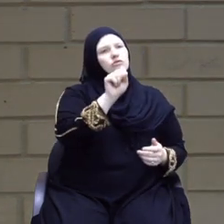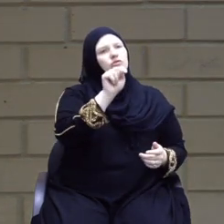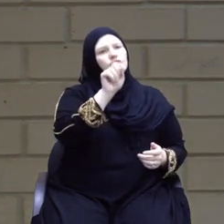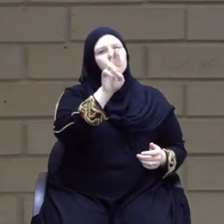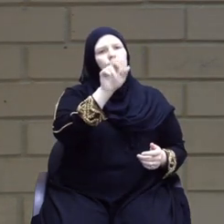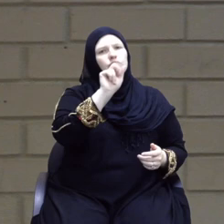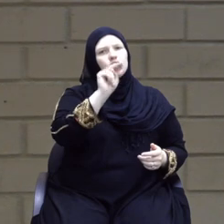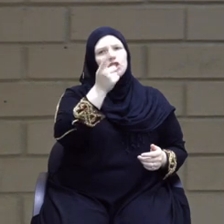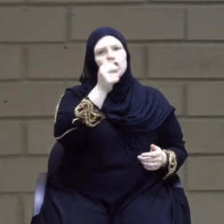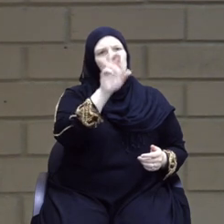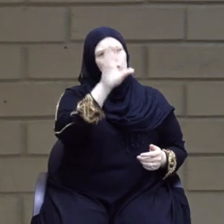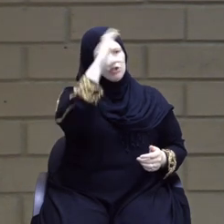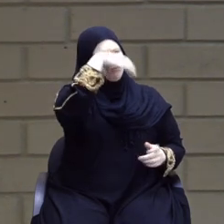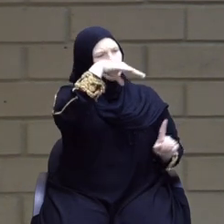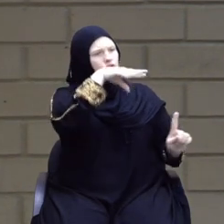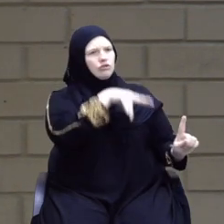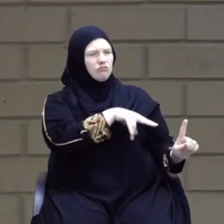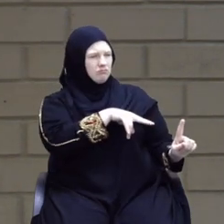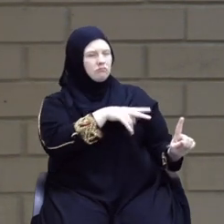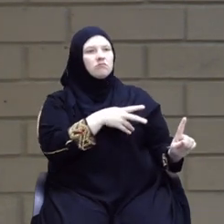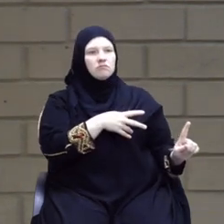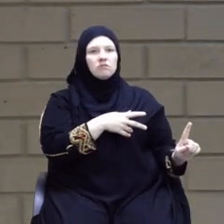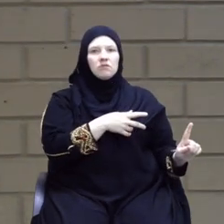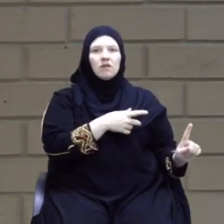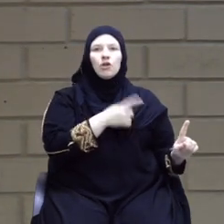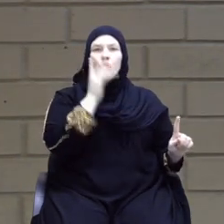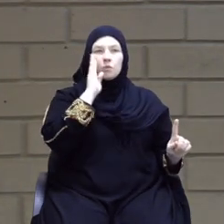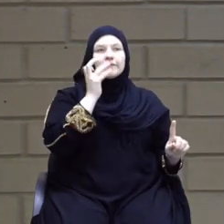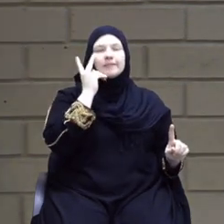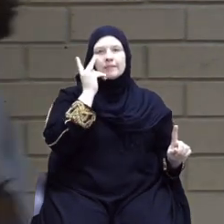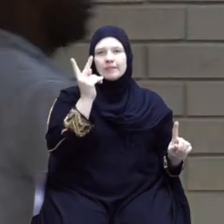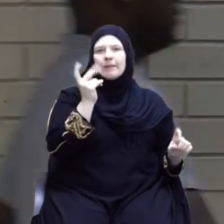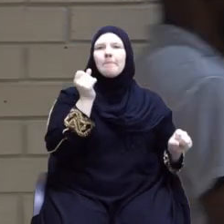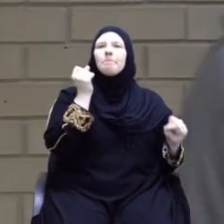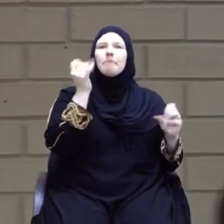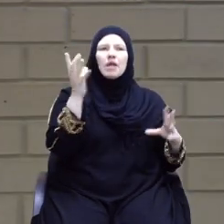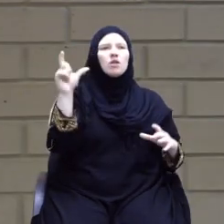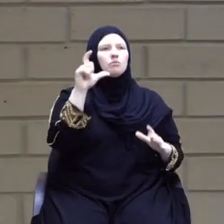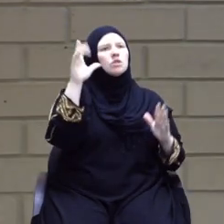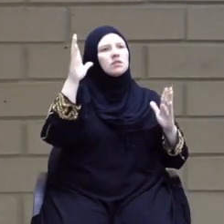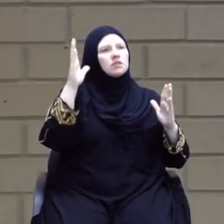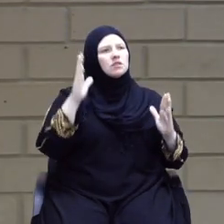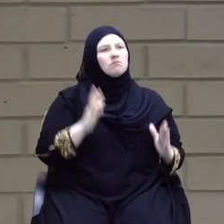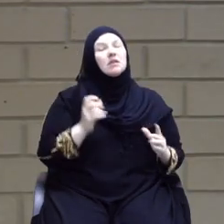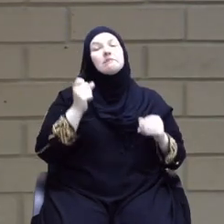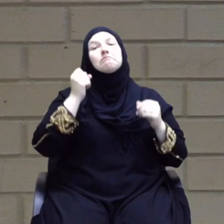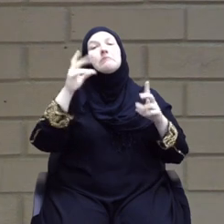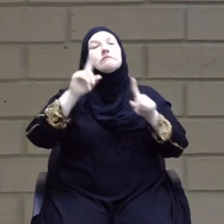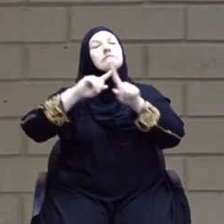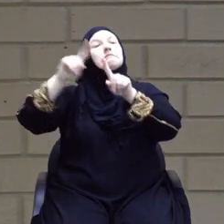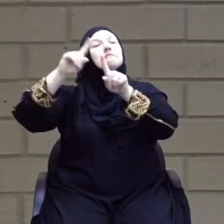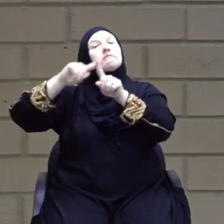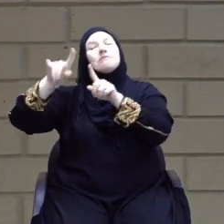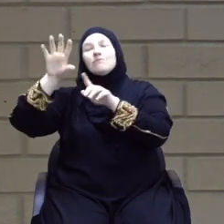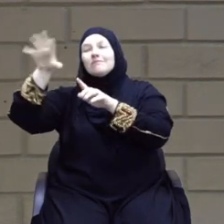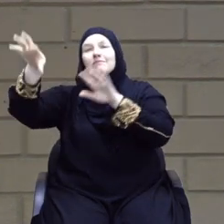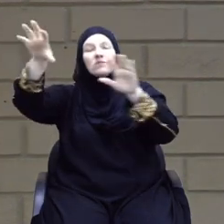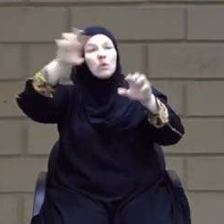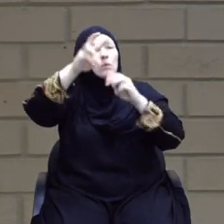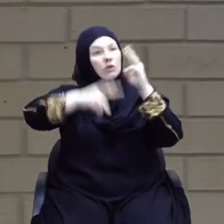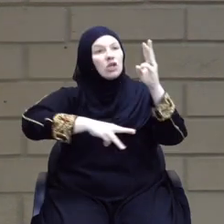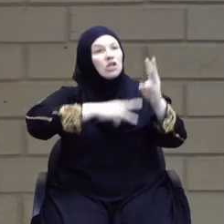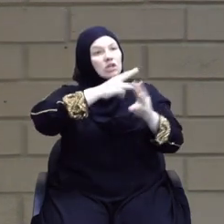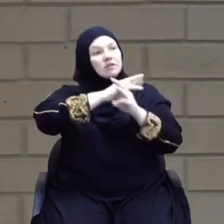you'll find that many Muslims in many parts of the world are feeling